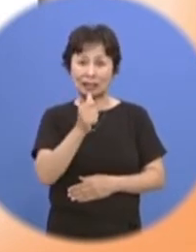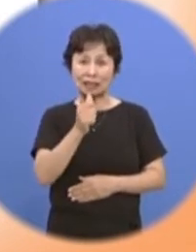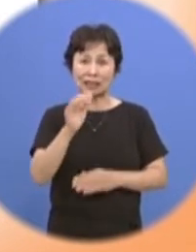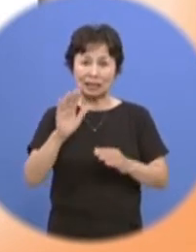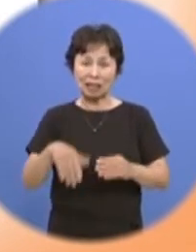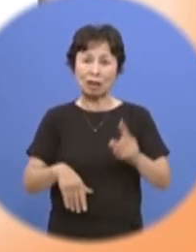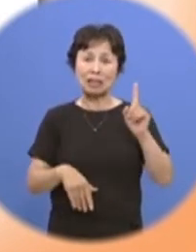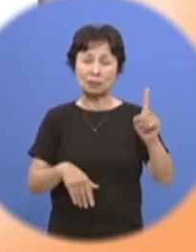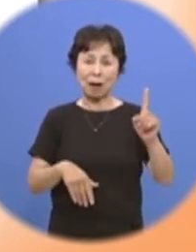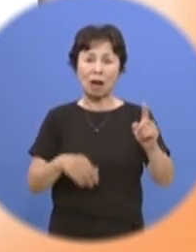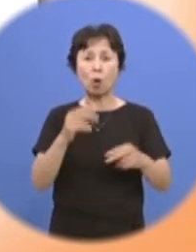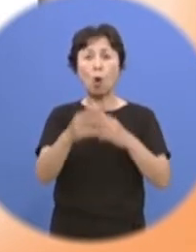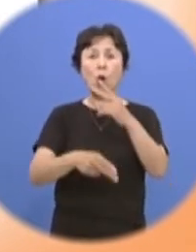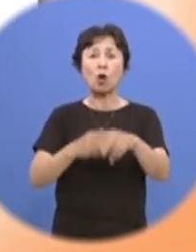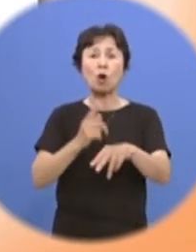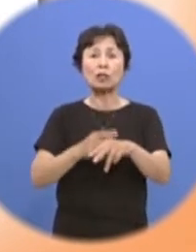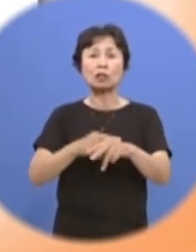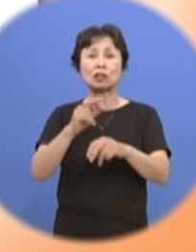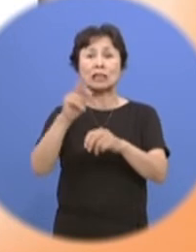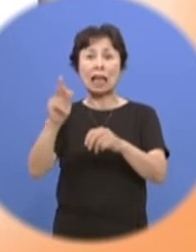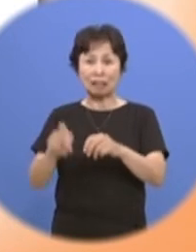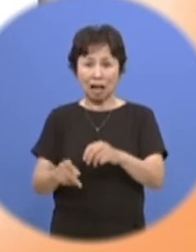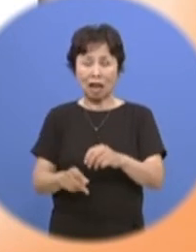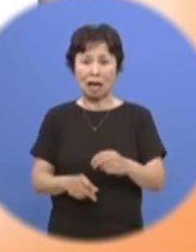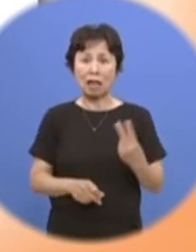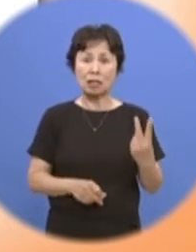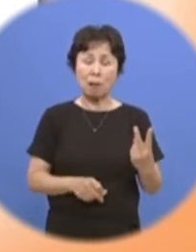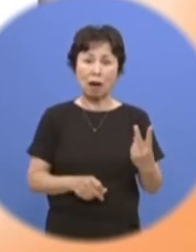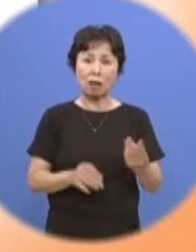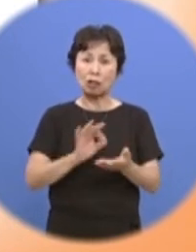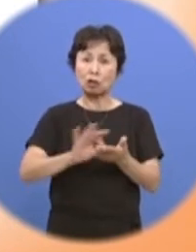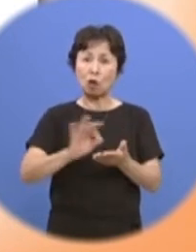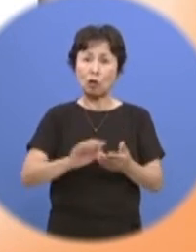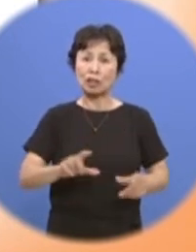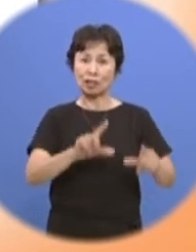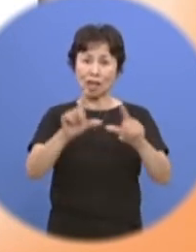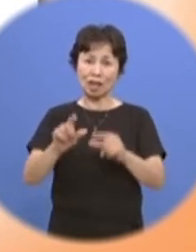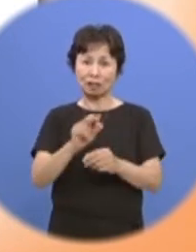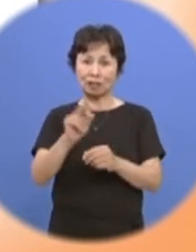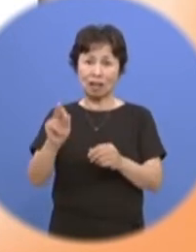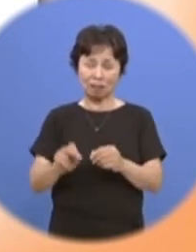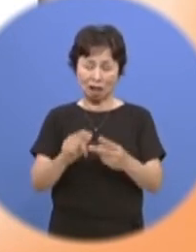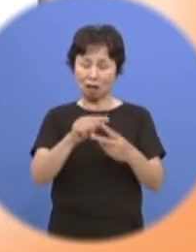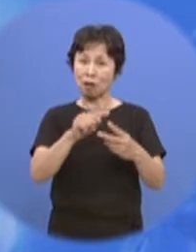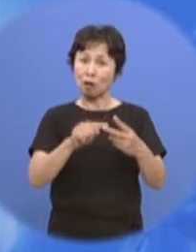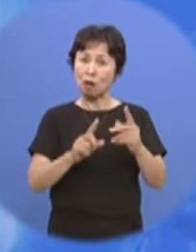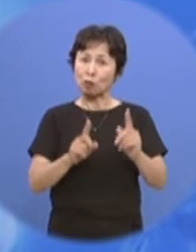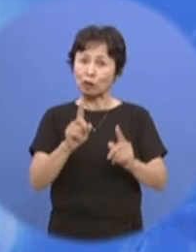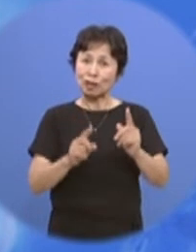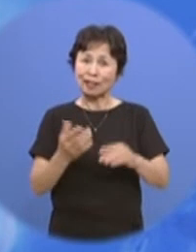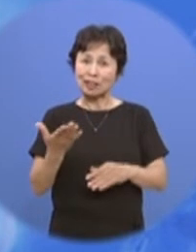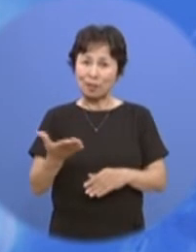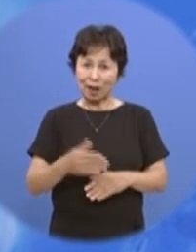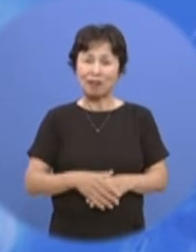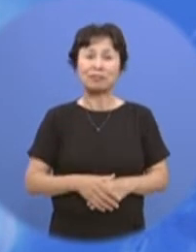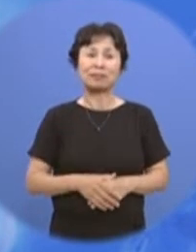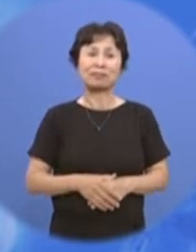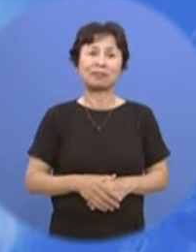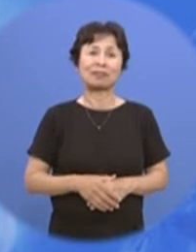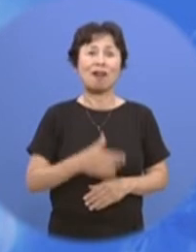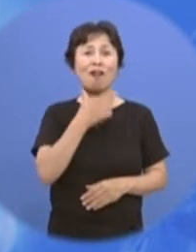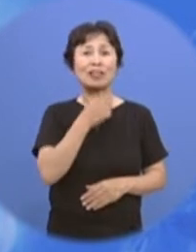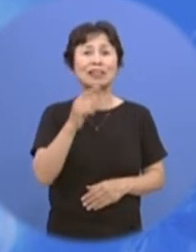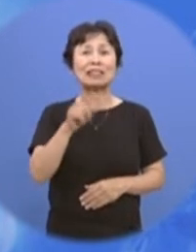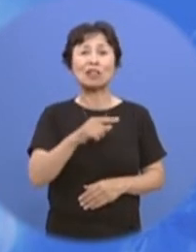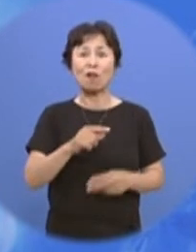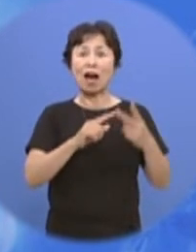業技術センター、2番消費生活センター、どちらでしょうか。ご希望の方